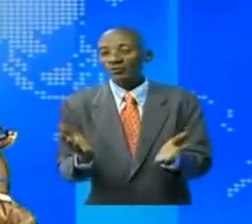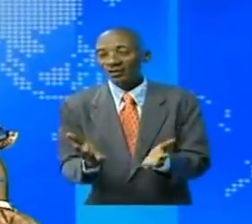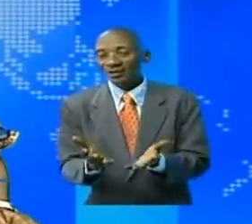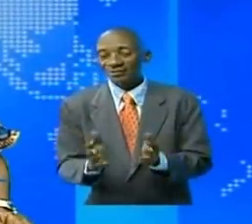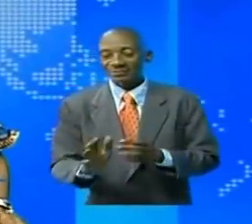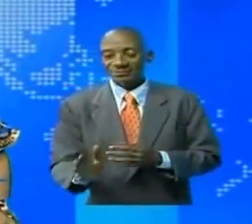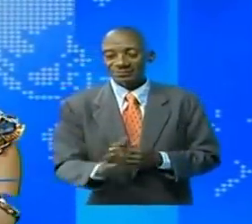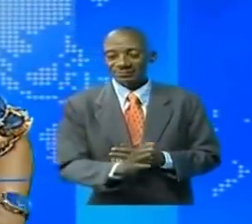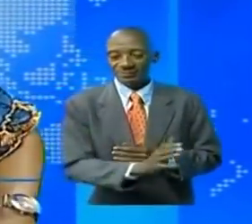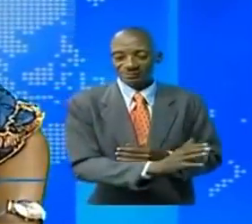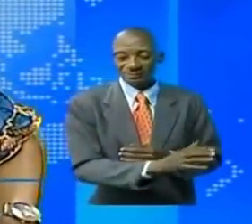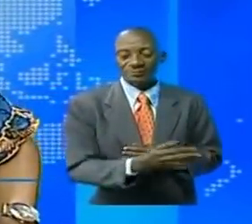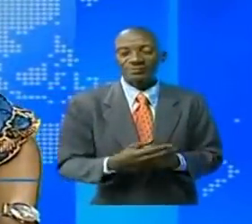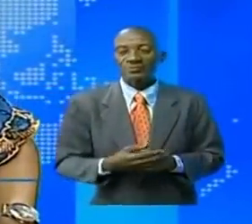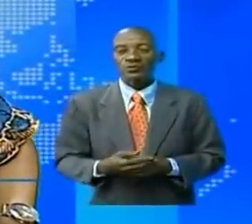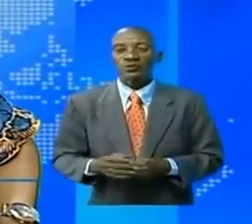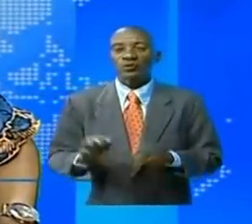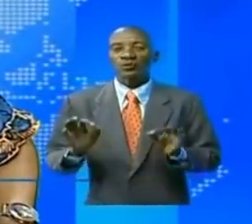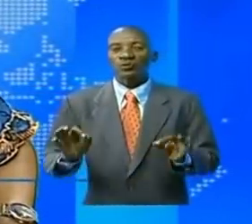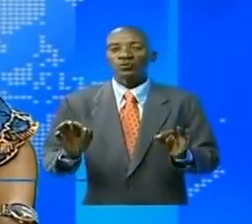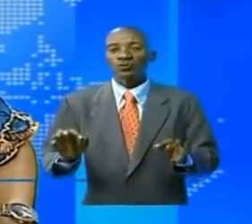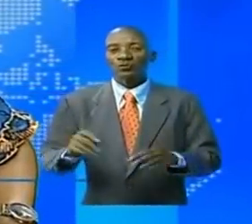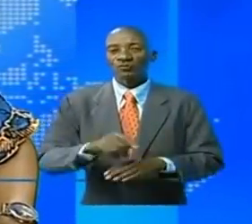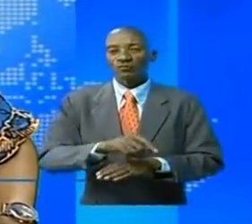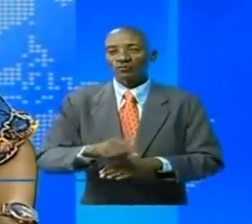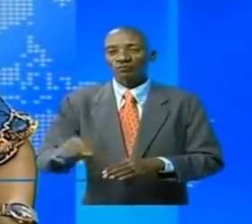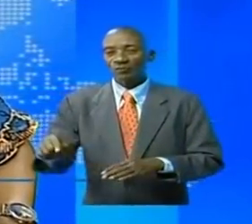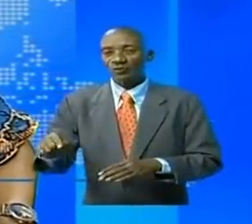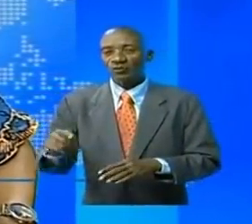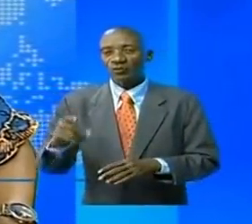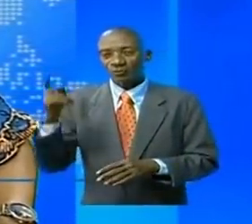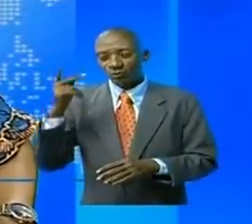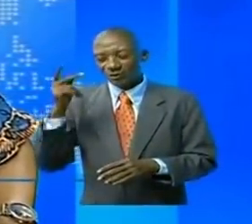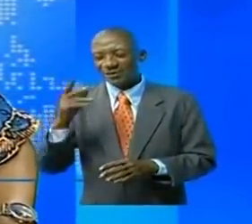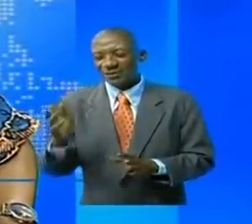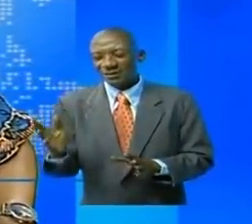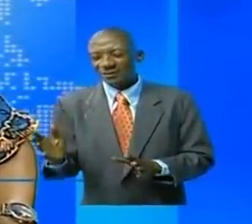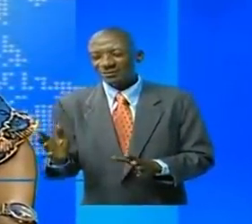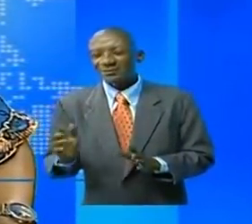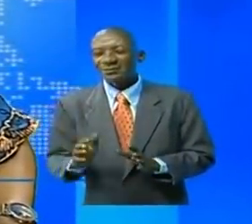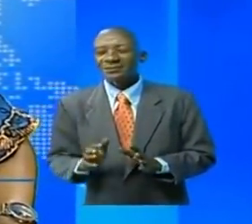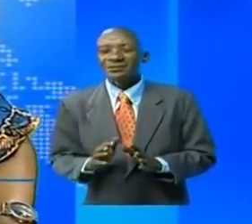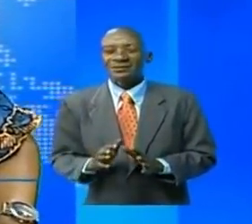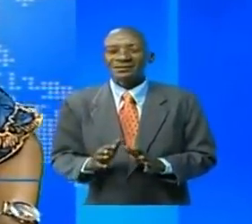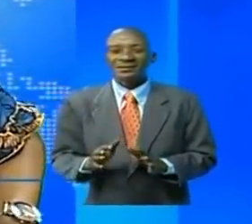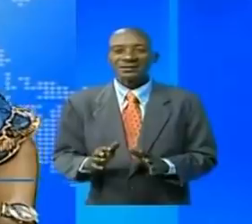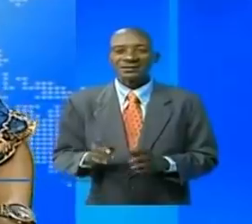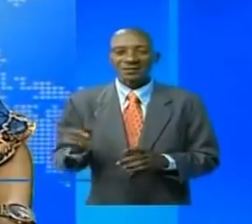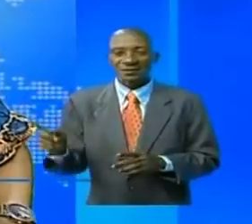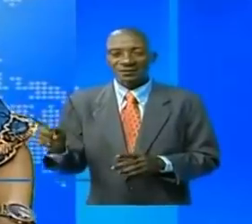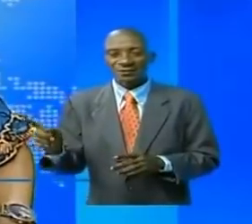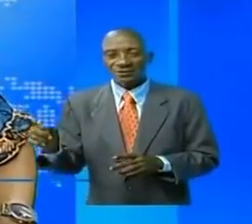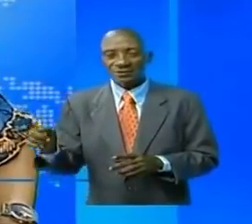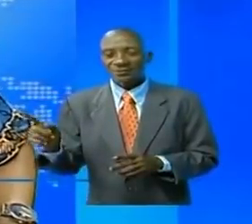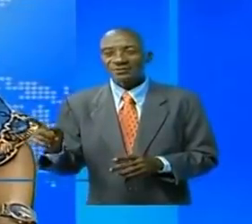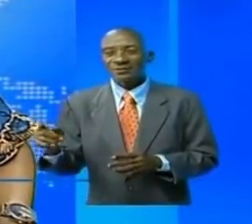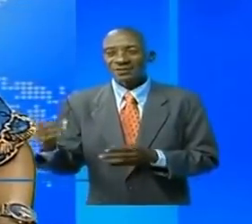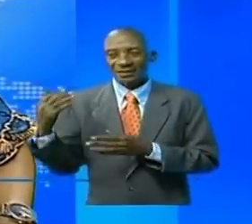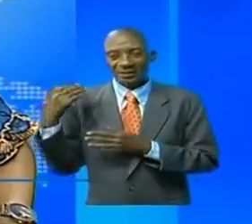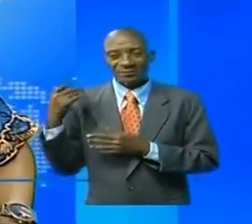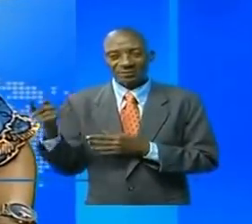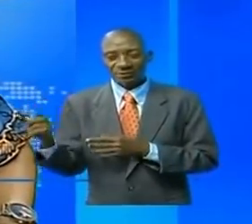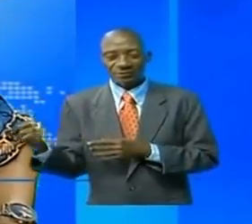Des nouveaux bureaux pour le site touristique de l'Anselé. Le ministre du Tourisme, Moudiron Simba, est allé récemment visiter le nouveau siège